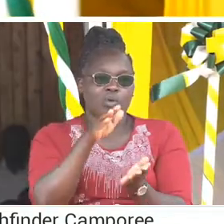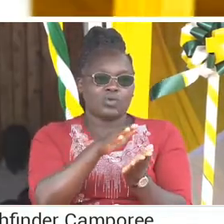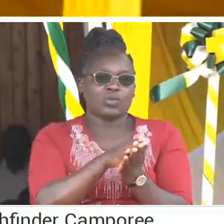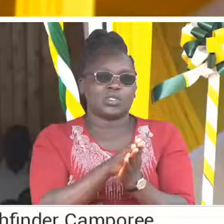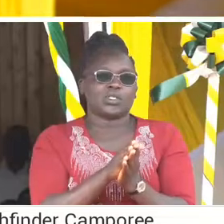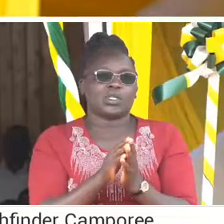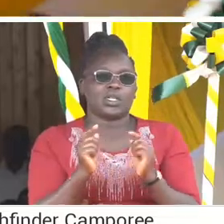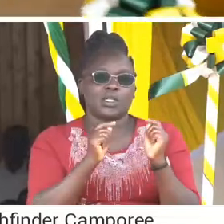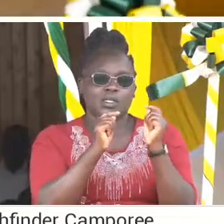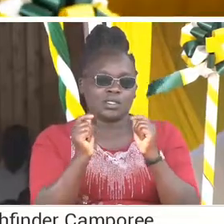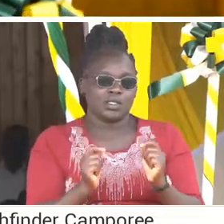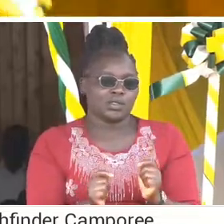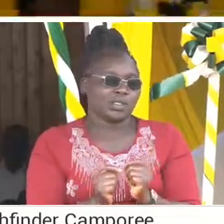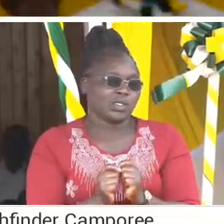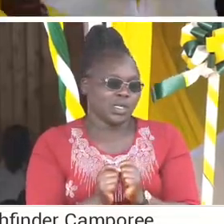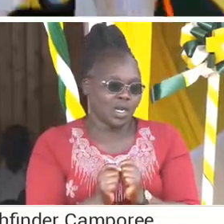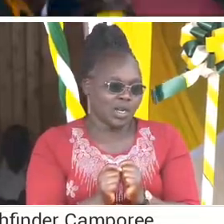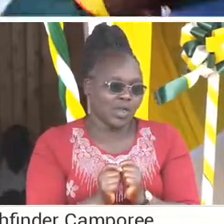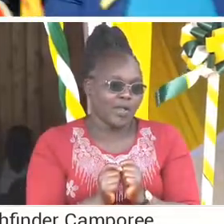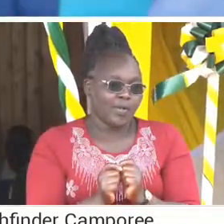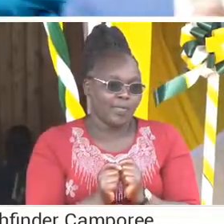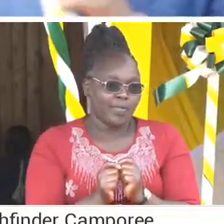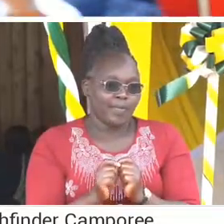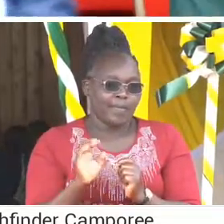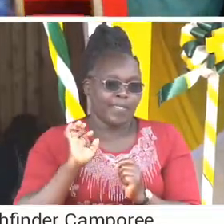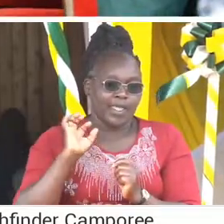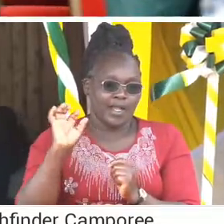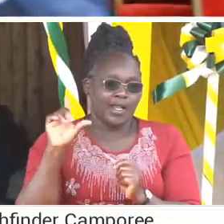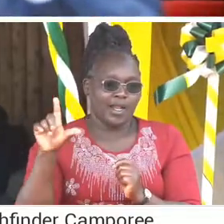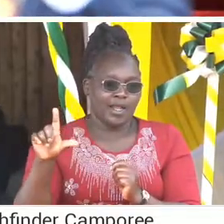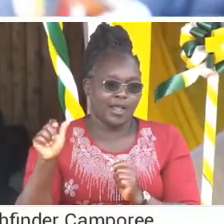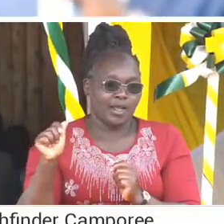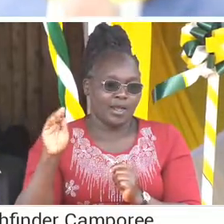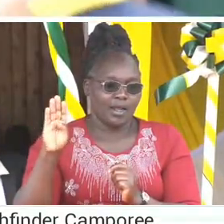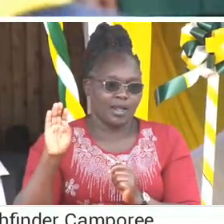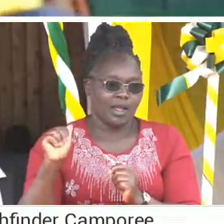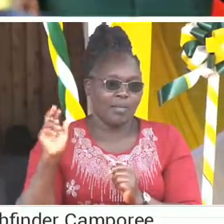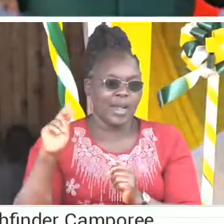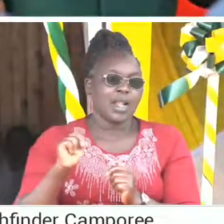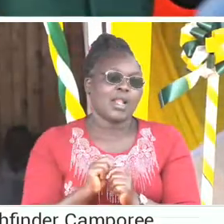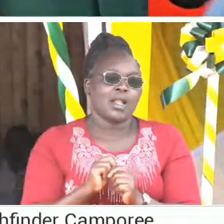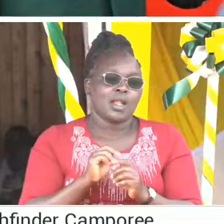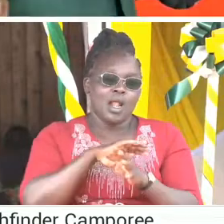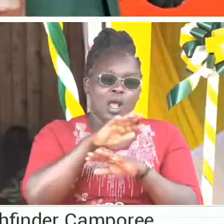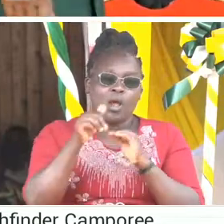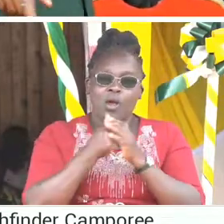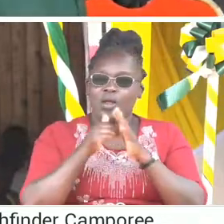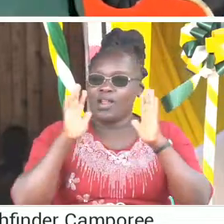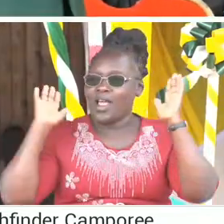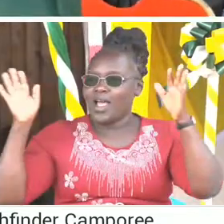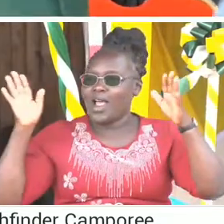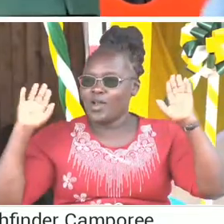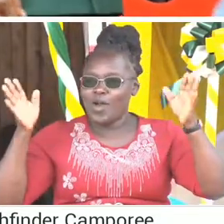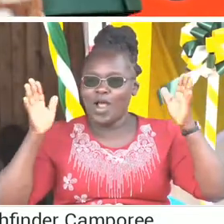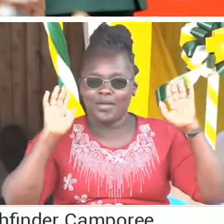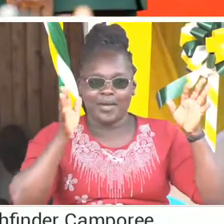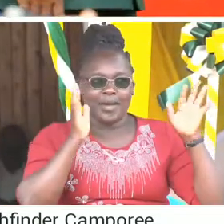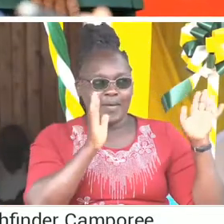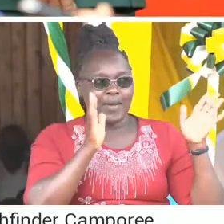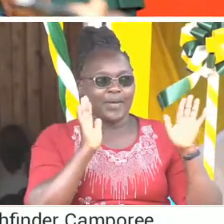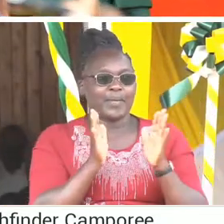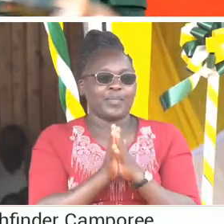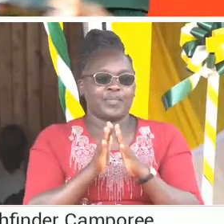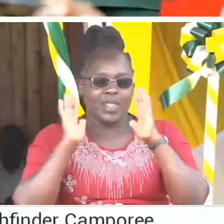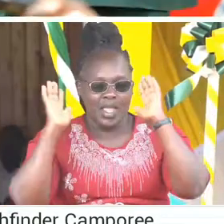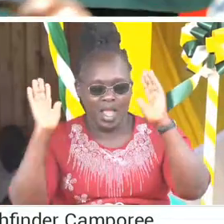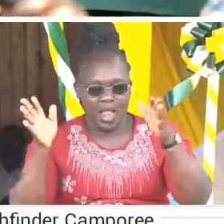Lapanto. Songa mbele na usalamia kundi la Bwana. Watu wa Mungu na wasalimu katika jina la Yesu, amjambo.